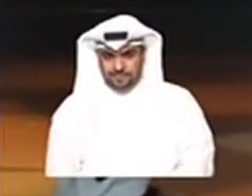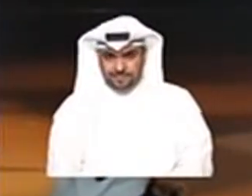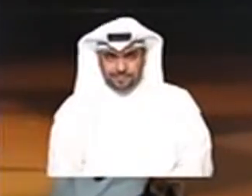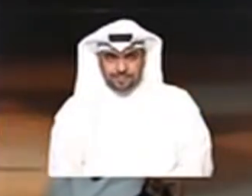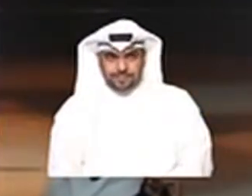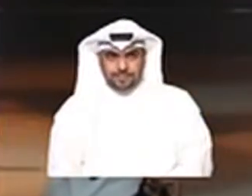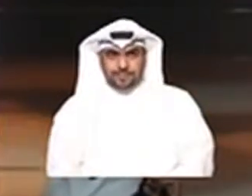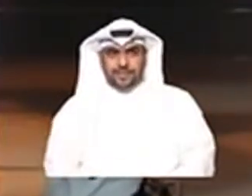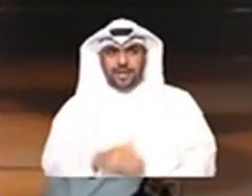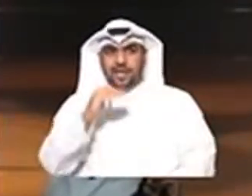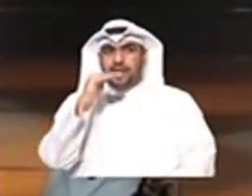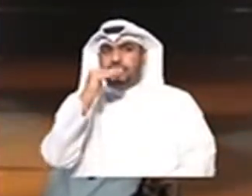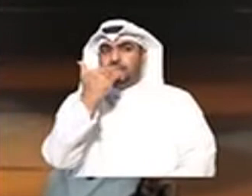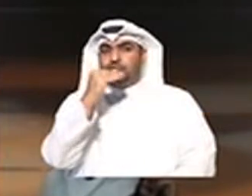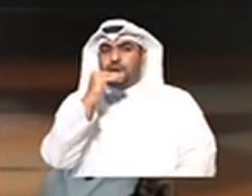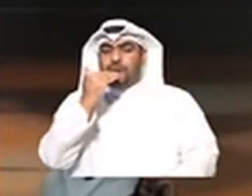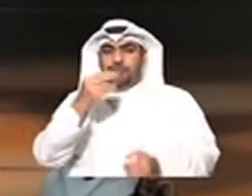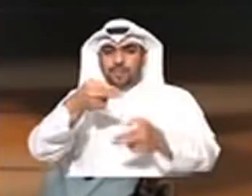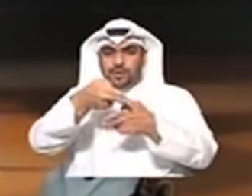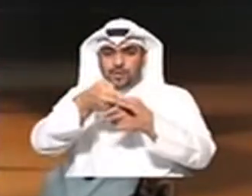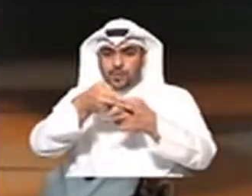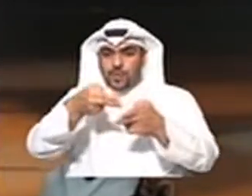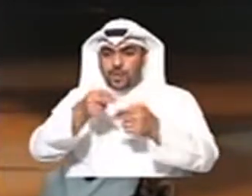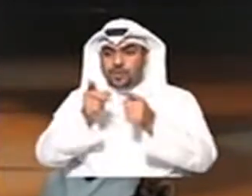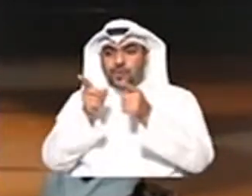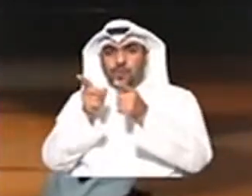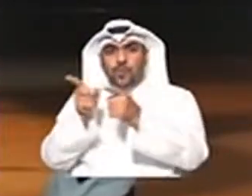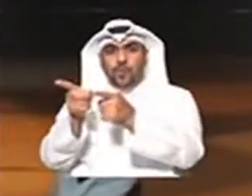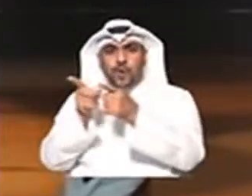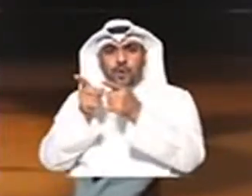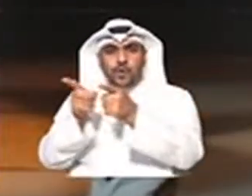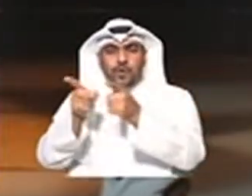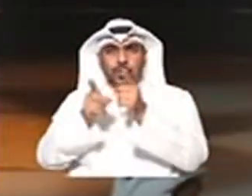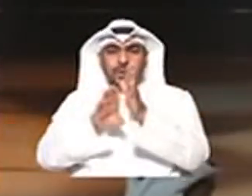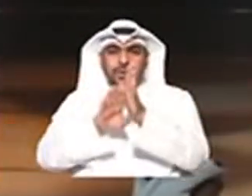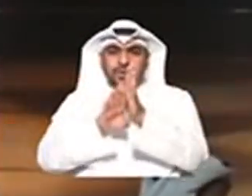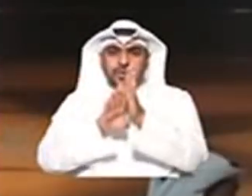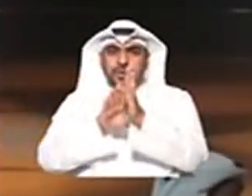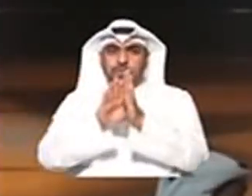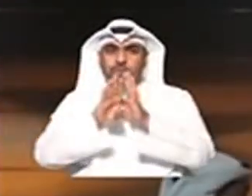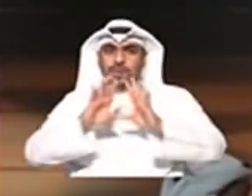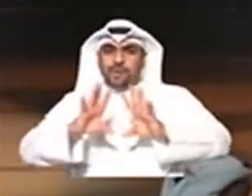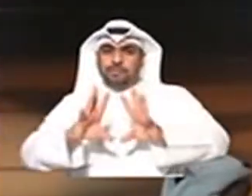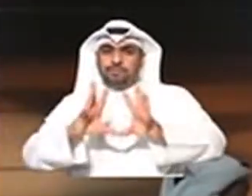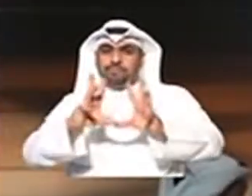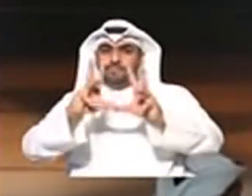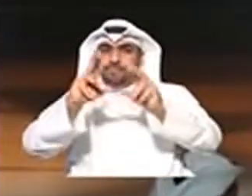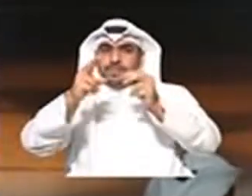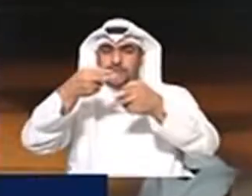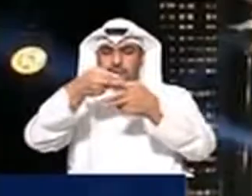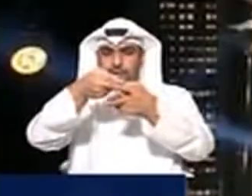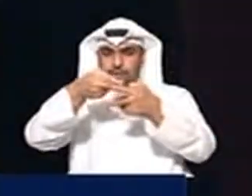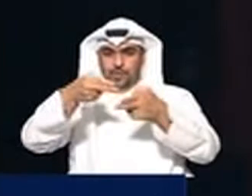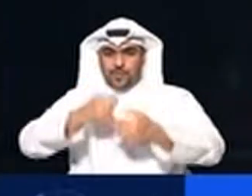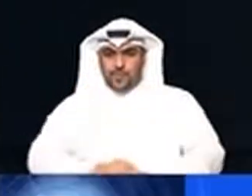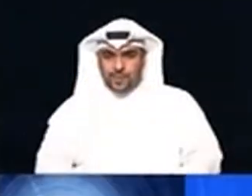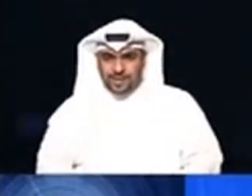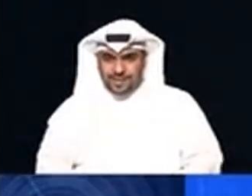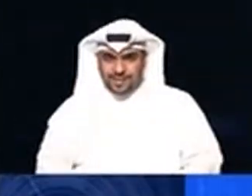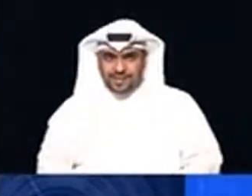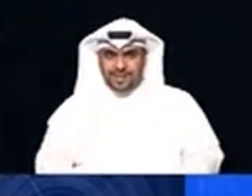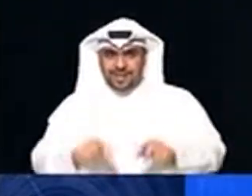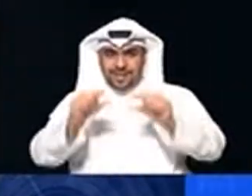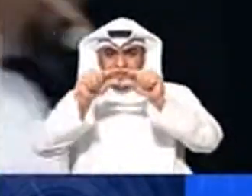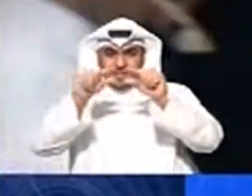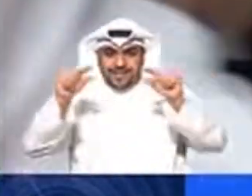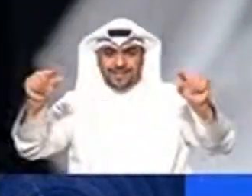شباب الكويت هم ثروة الوطن الحقيقية وعدته وأمله ومستقبله، هذه هي كلمات سمو الأمير الراحل